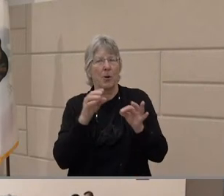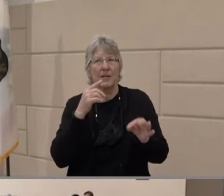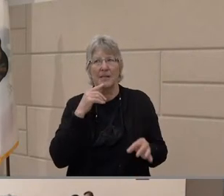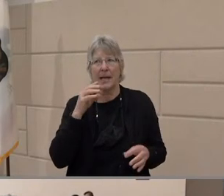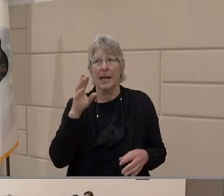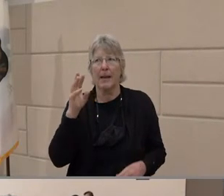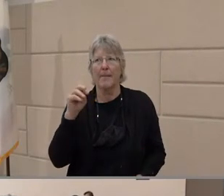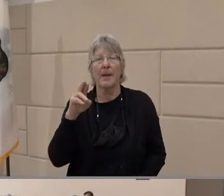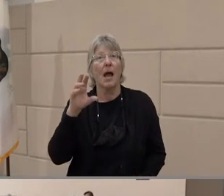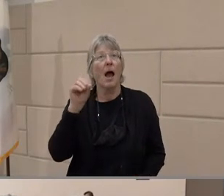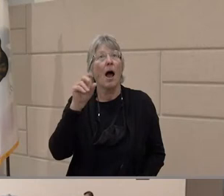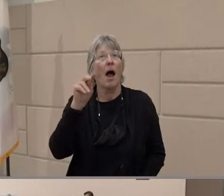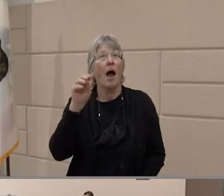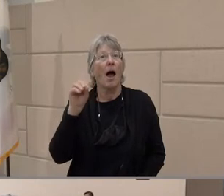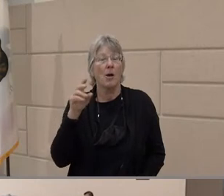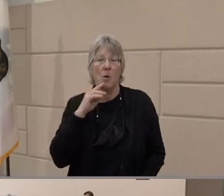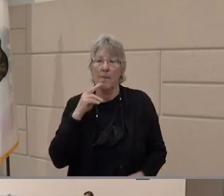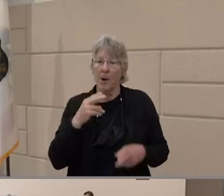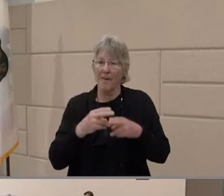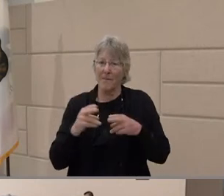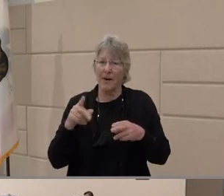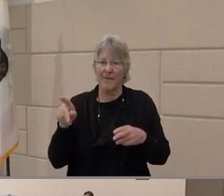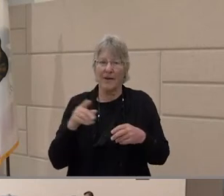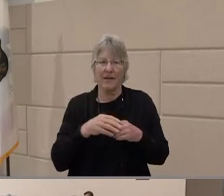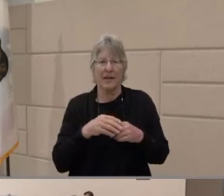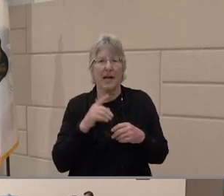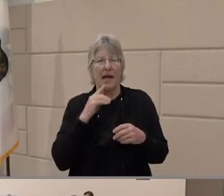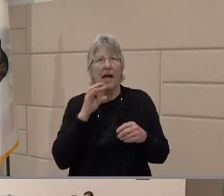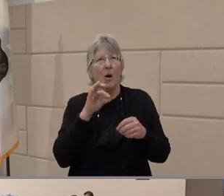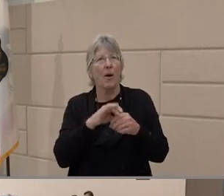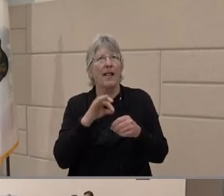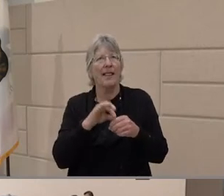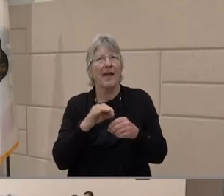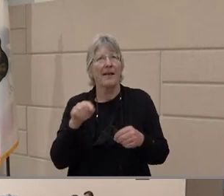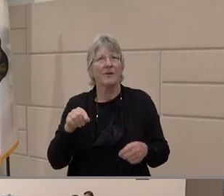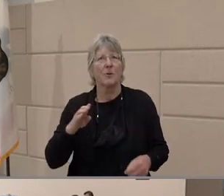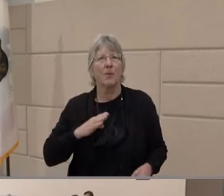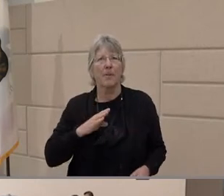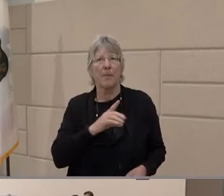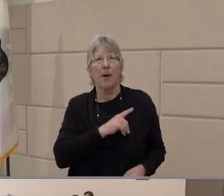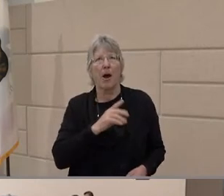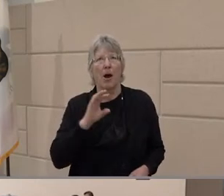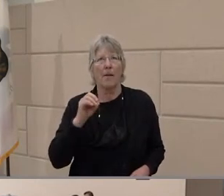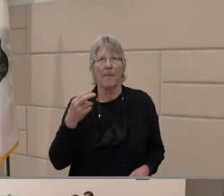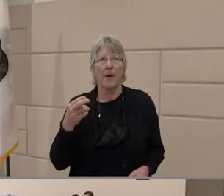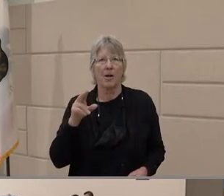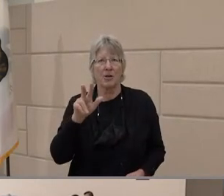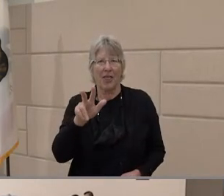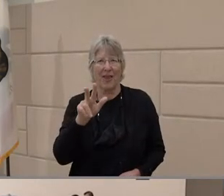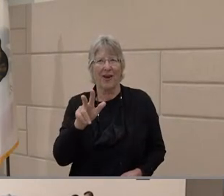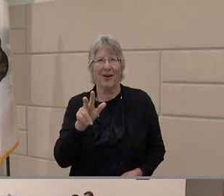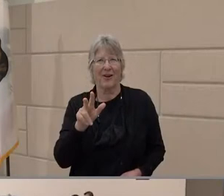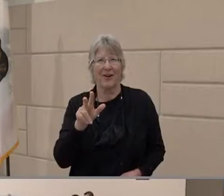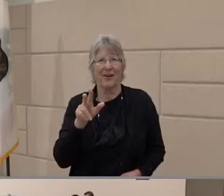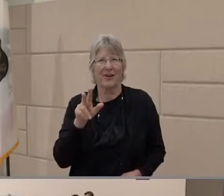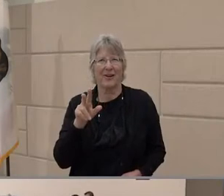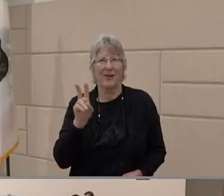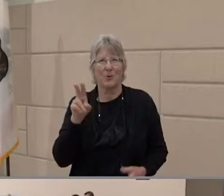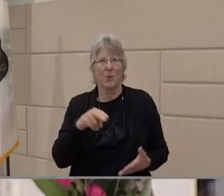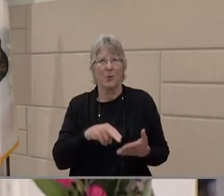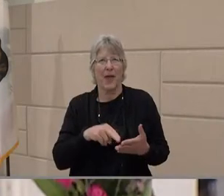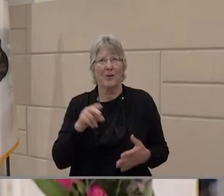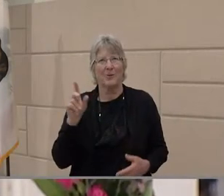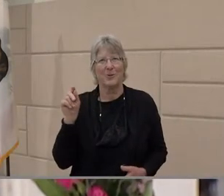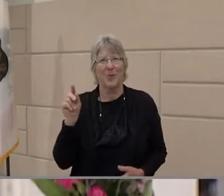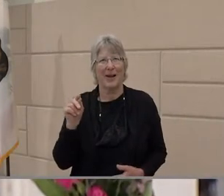คัญลบออร์คิมจ้องในใจบันติกคิมตระบานบัชนาทอาจับเพื่อร